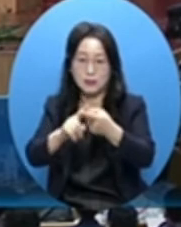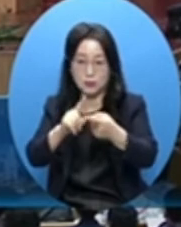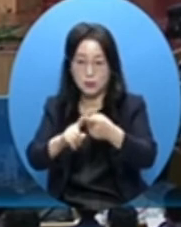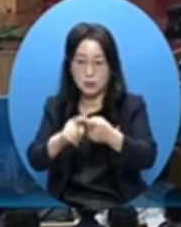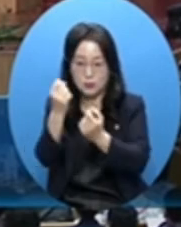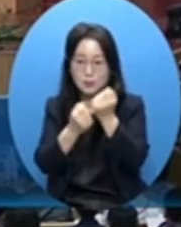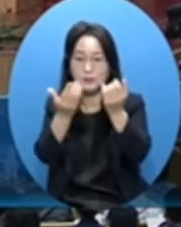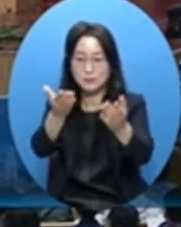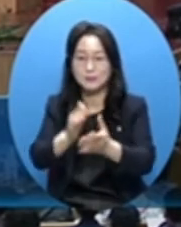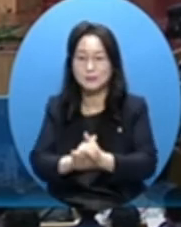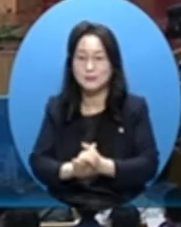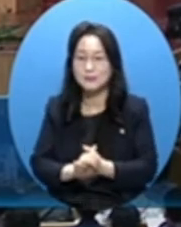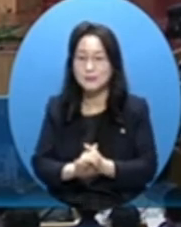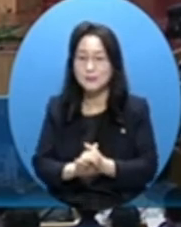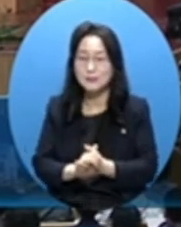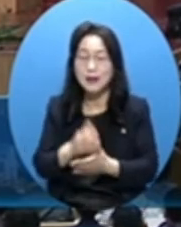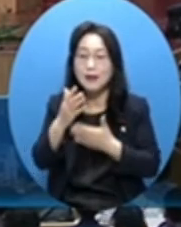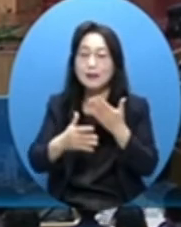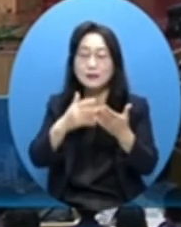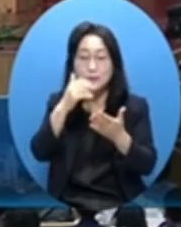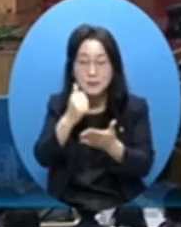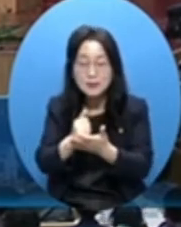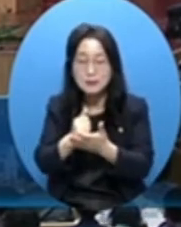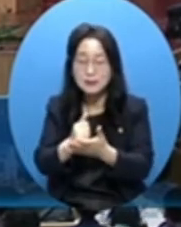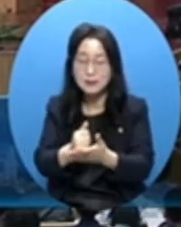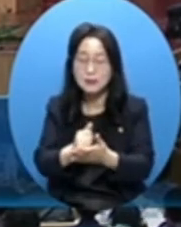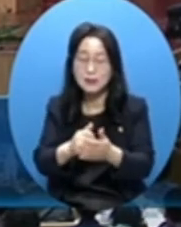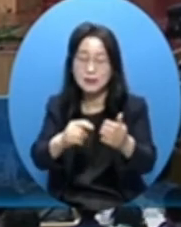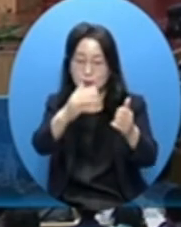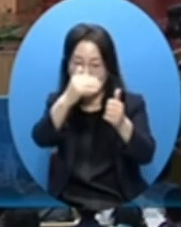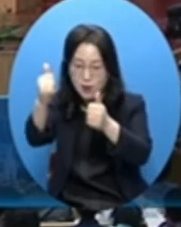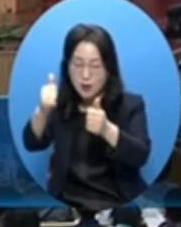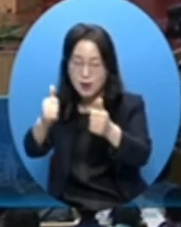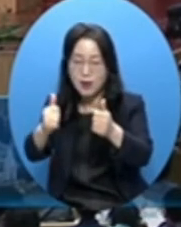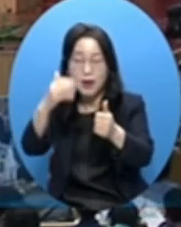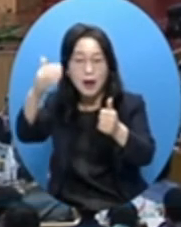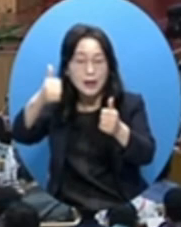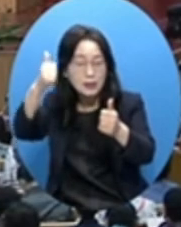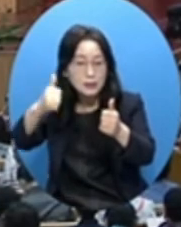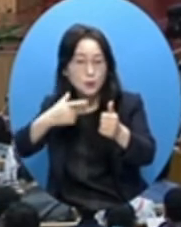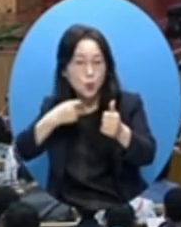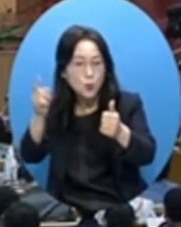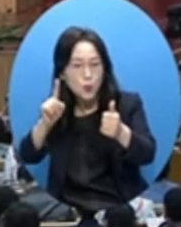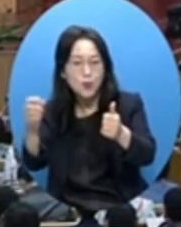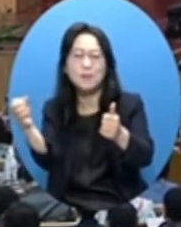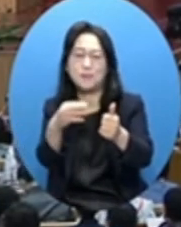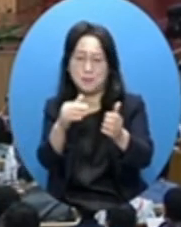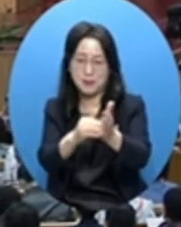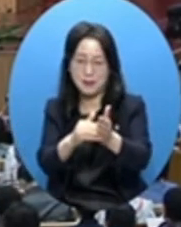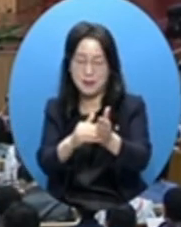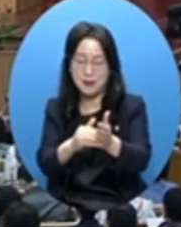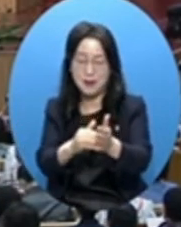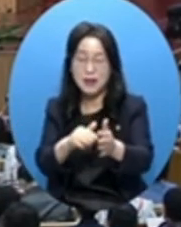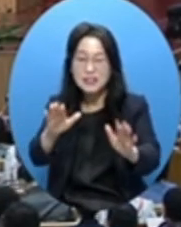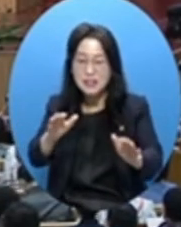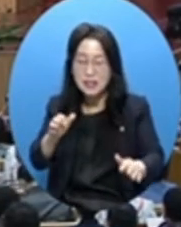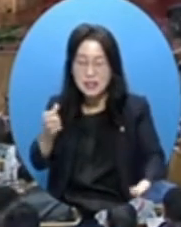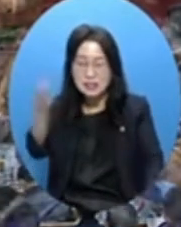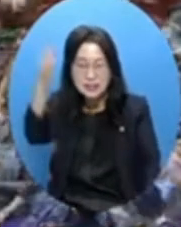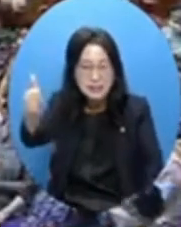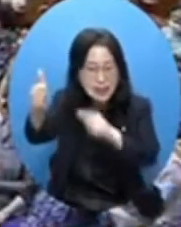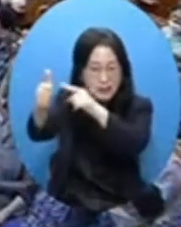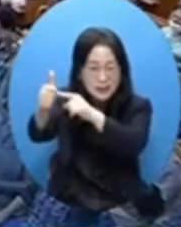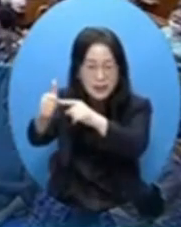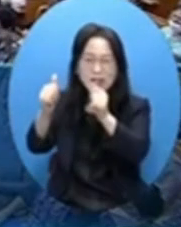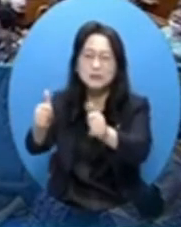전해주고 있습니다 하나님께서 사무엘에게 하루 이틀 전 하십니다 이제 1리에 집에 심판이 임할 것이다 참